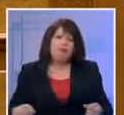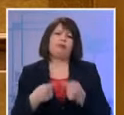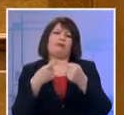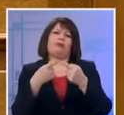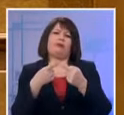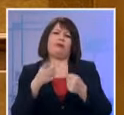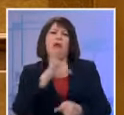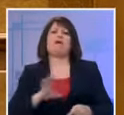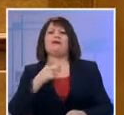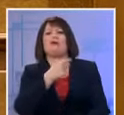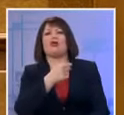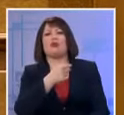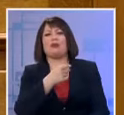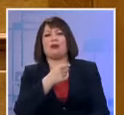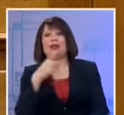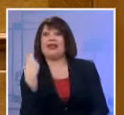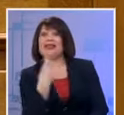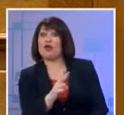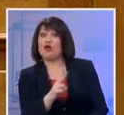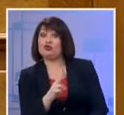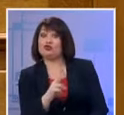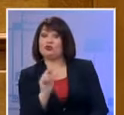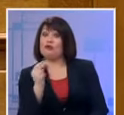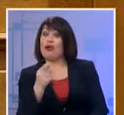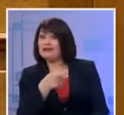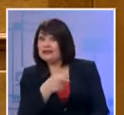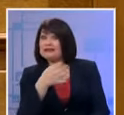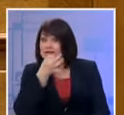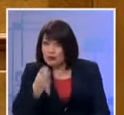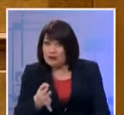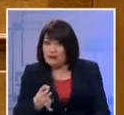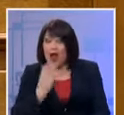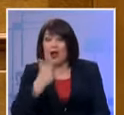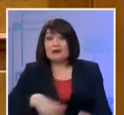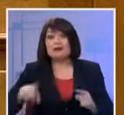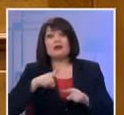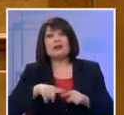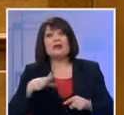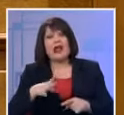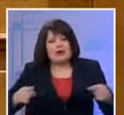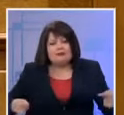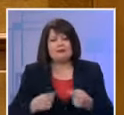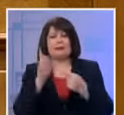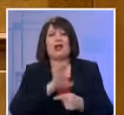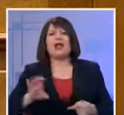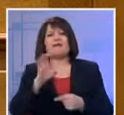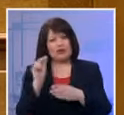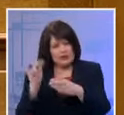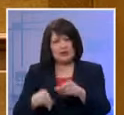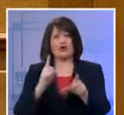εταίρους. Και δικό σας τέλεχος αναγκάστηκε να πει πριν λίγες μέρες, αν ο λαός ήθελε ρήξη με την Ευρώπη, θα ψήφιζε